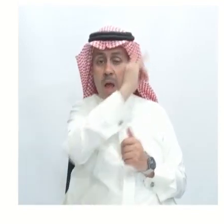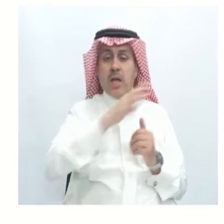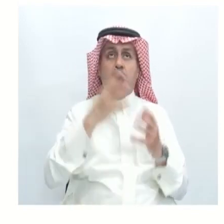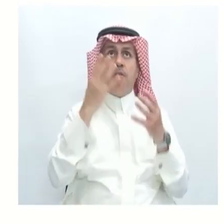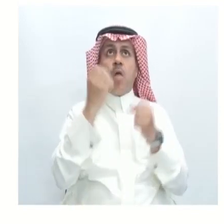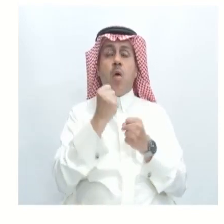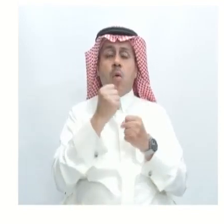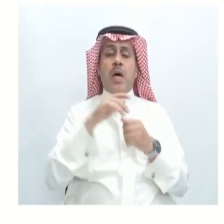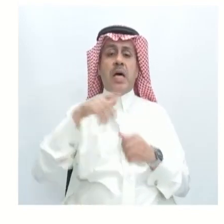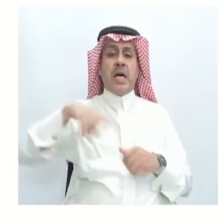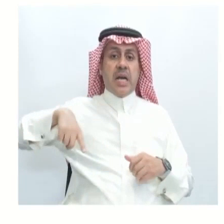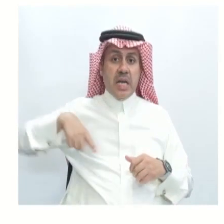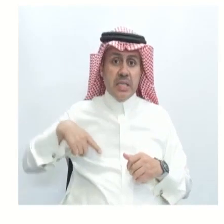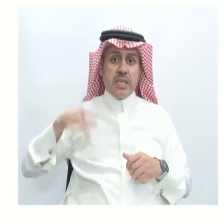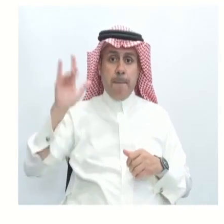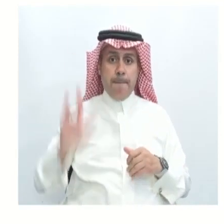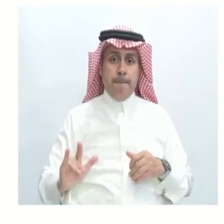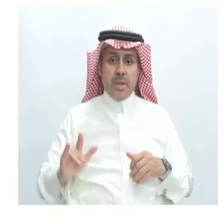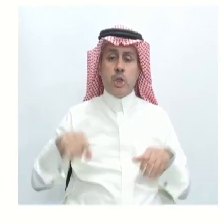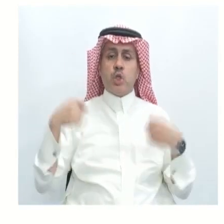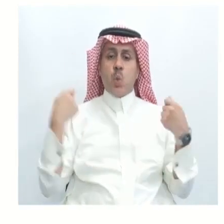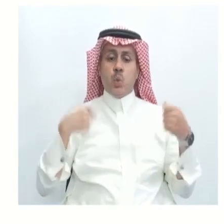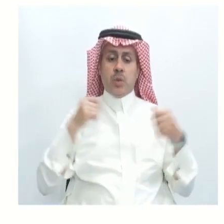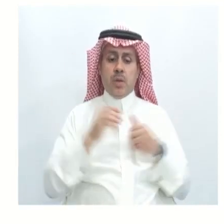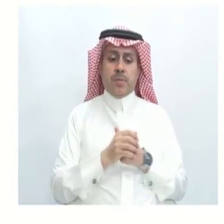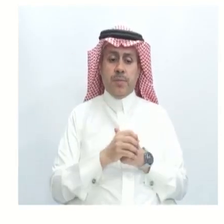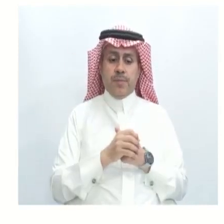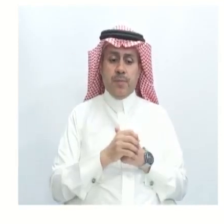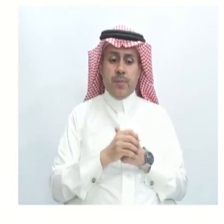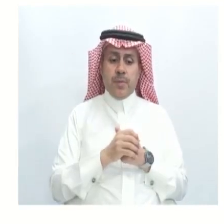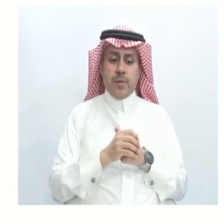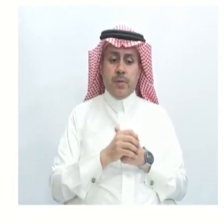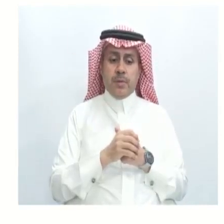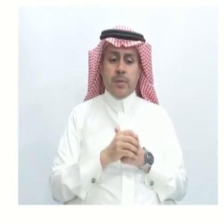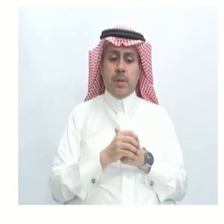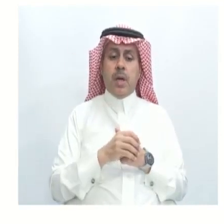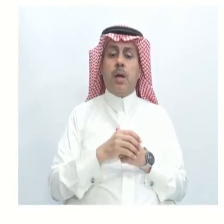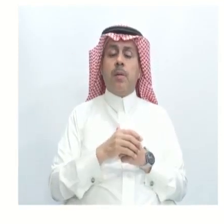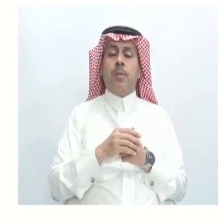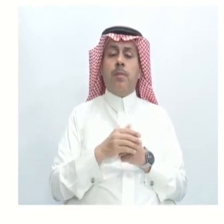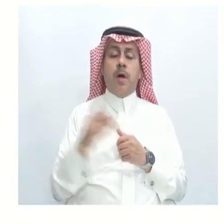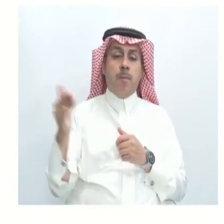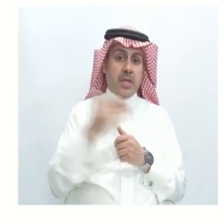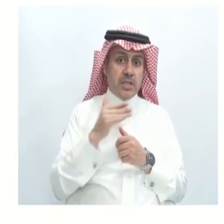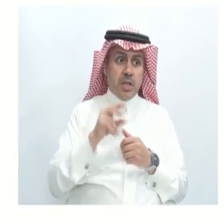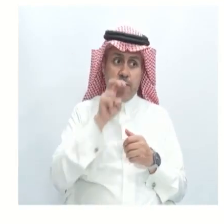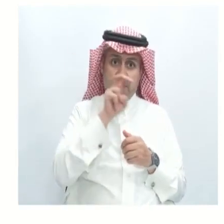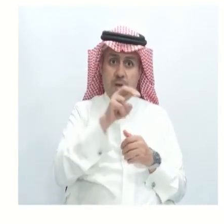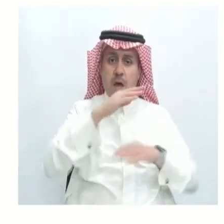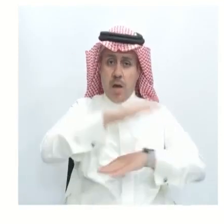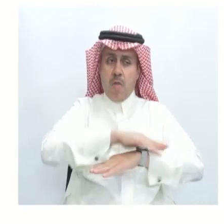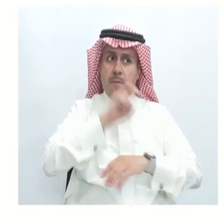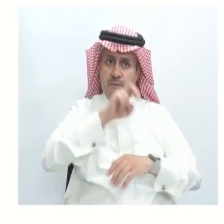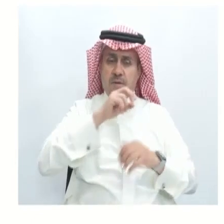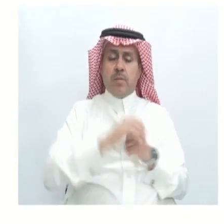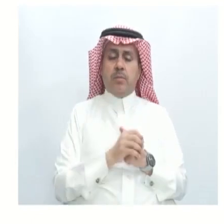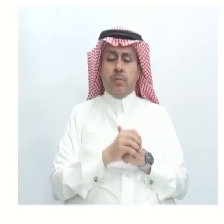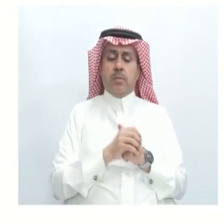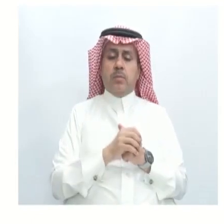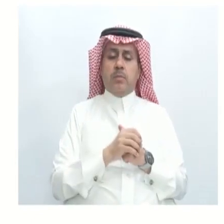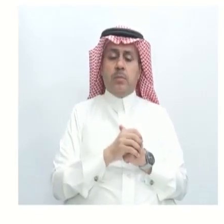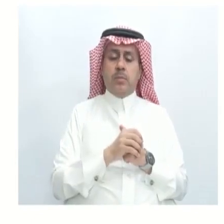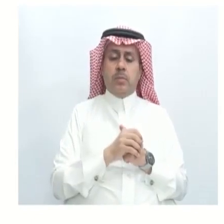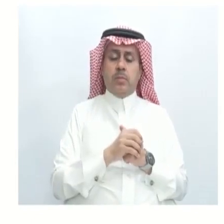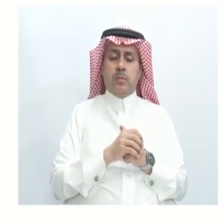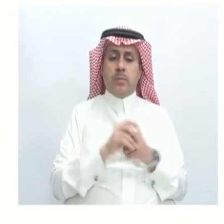استثناء من حكم الماده 65 من النظام الاساسي للحكم ومن احكام ذوات الصله الوارده في النظام مجلس الوزراء الرجوع الى